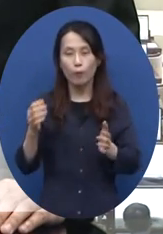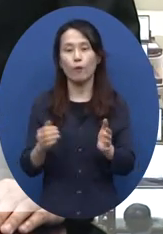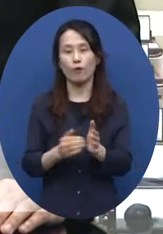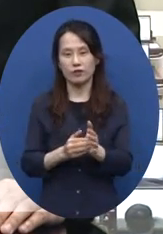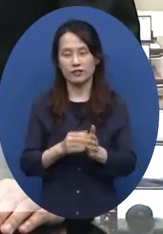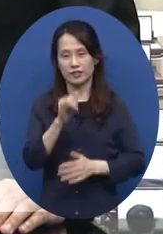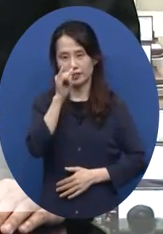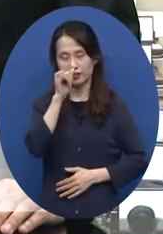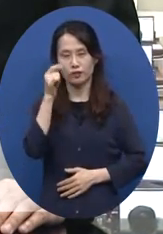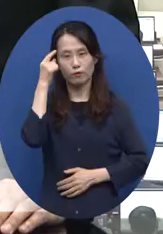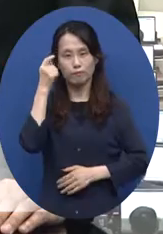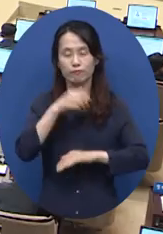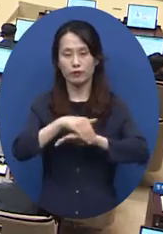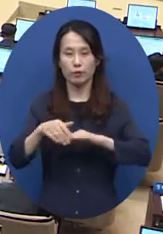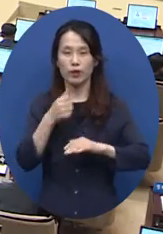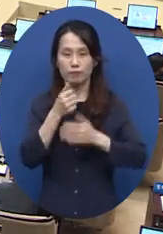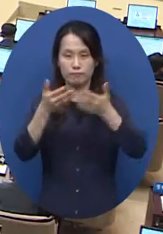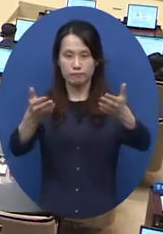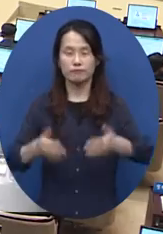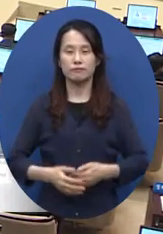1선 지키자 합니다